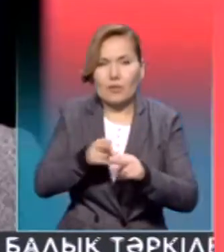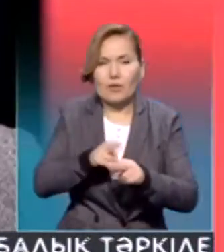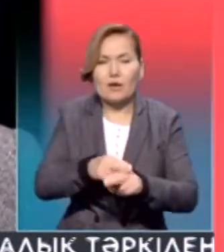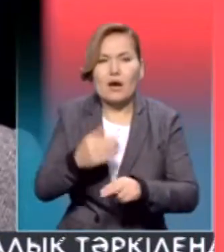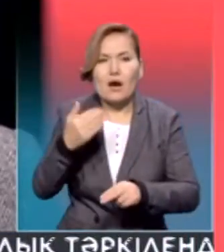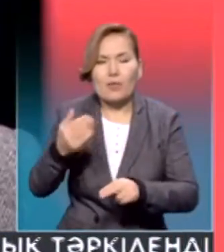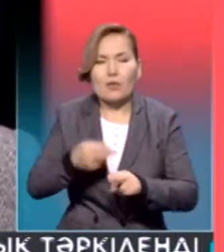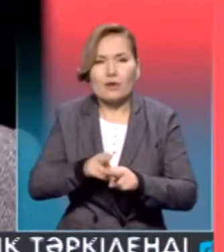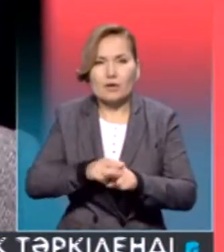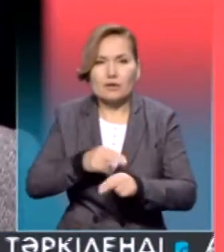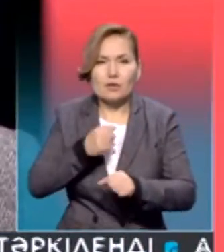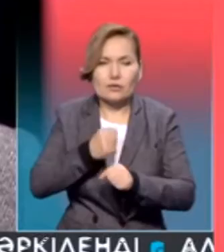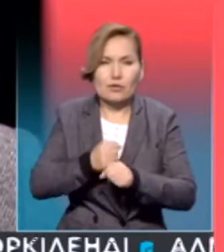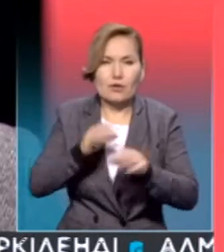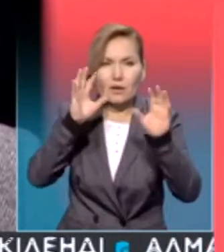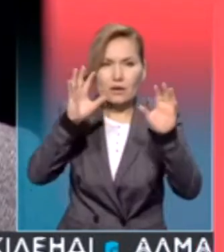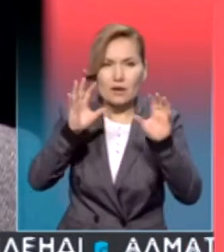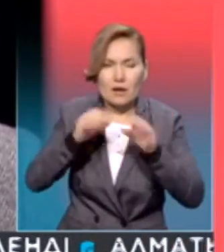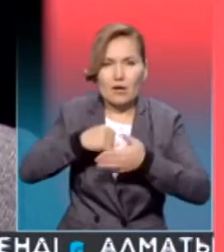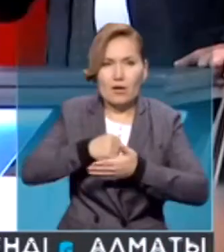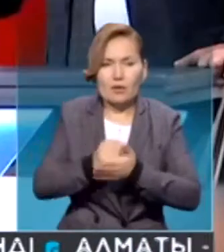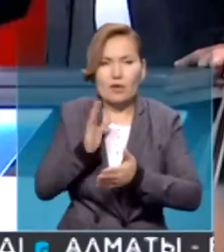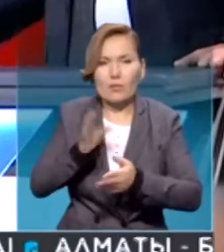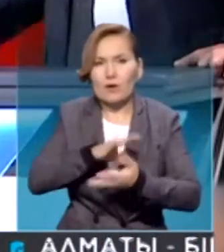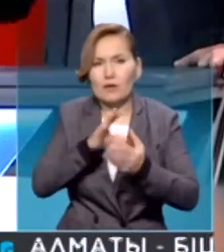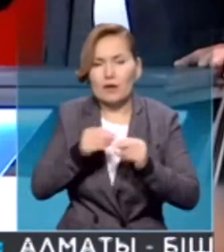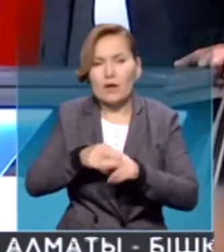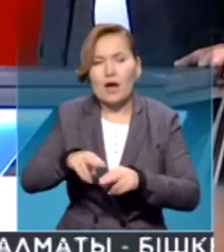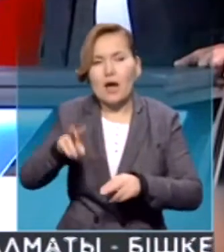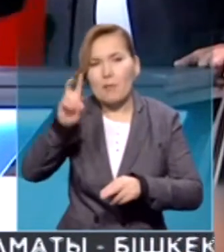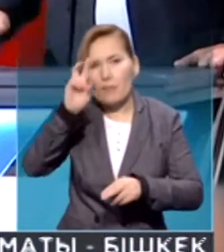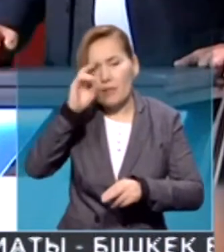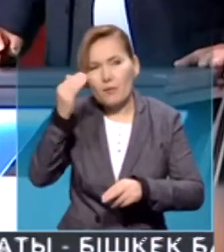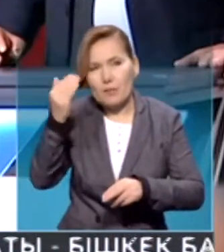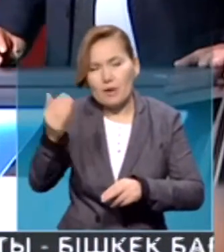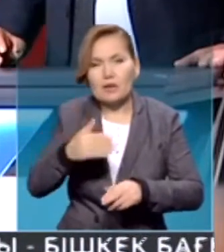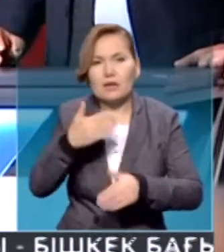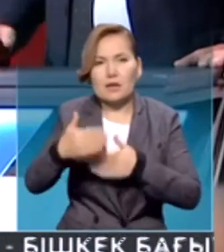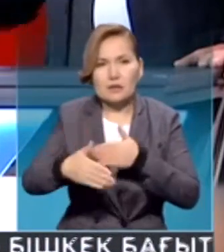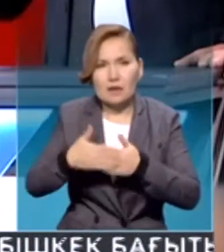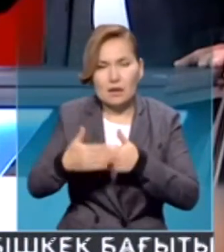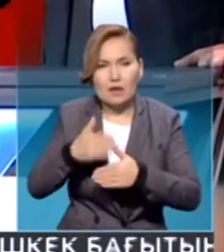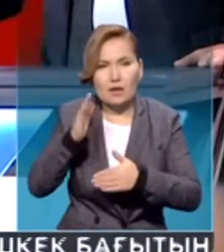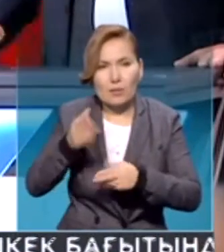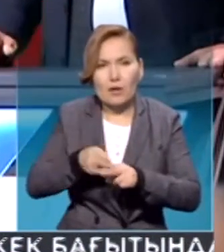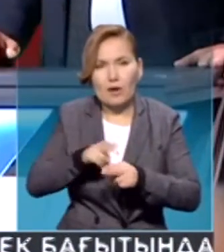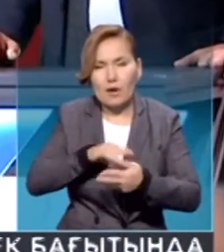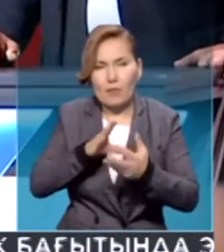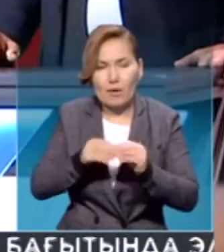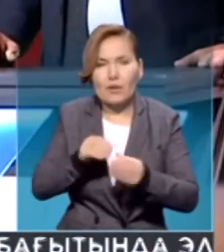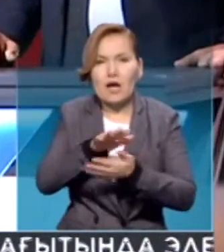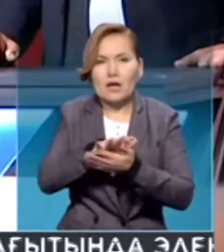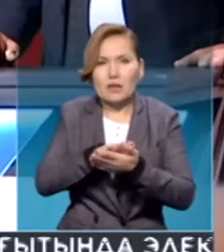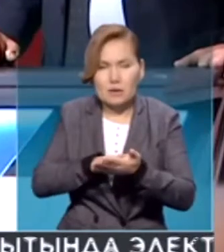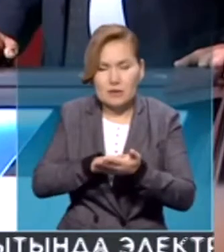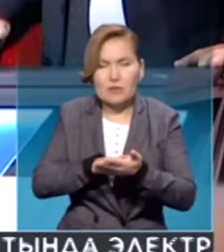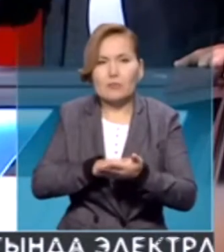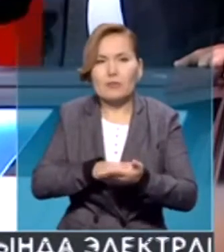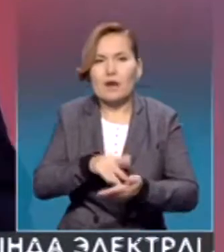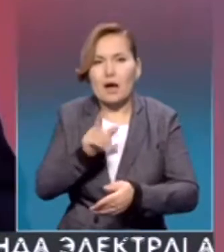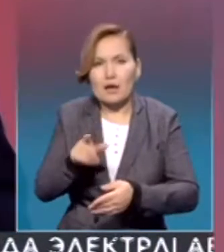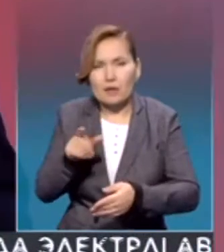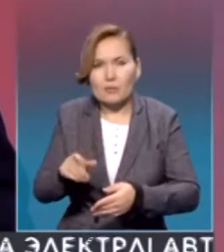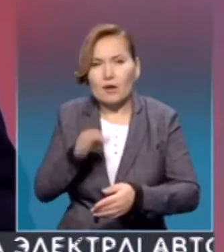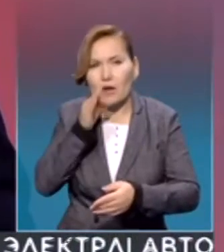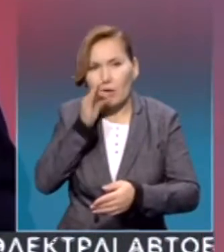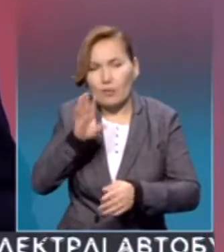заңы қолданылмайды. Рақымшылық заңының қабылдануының өзі мемлекеттің тек қана жазалаушы ғана емес, оның кешірімді бейнесін көрсетіп отыр. Сондықтан